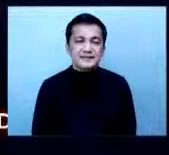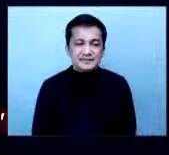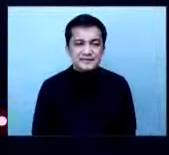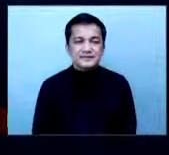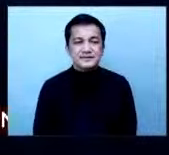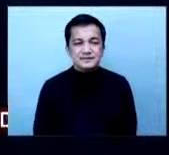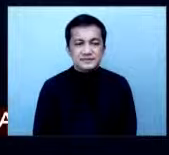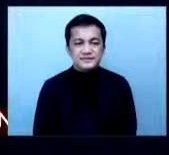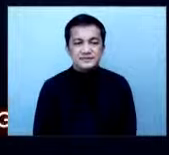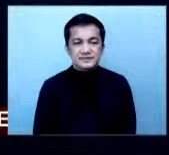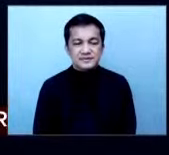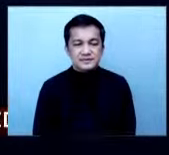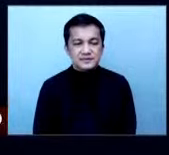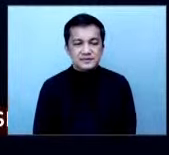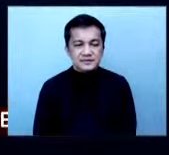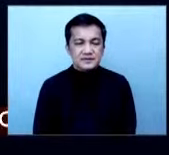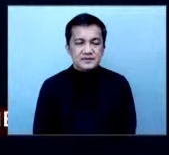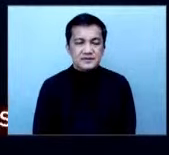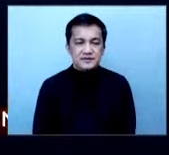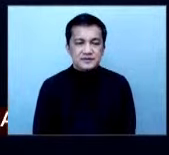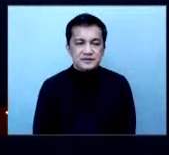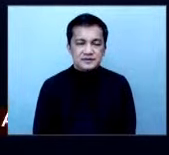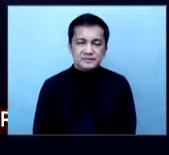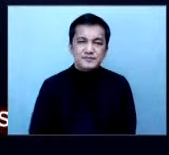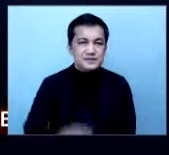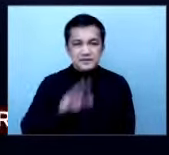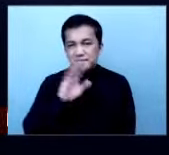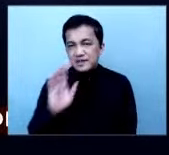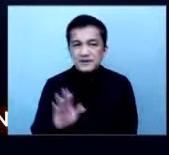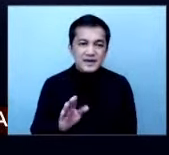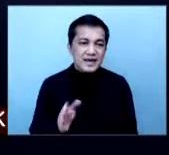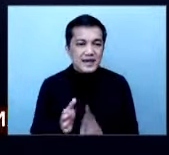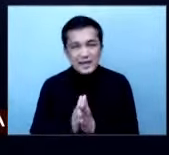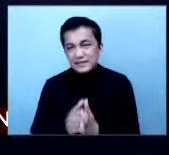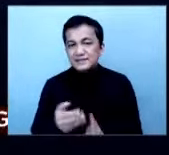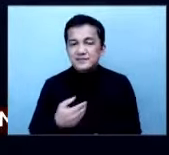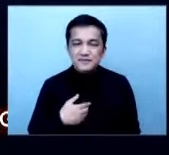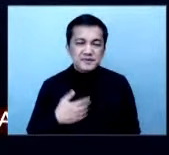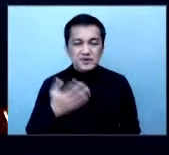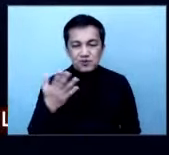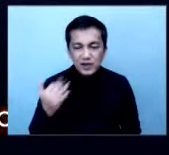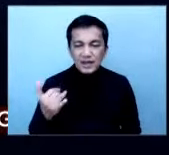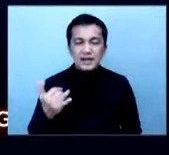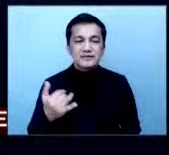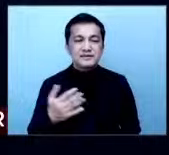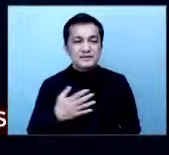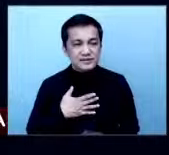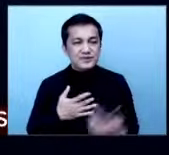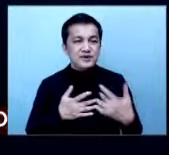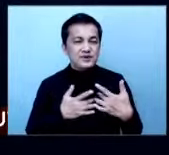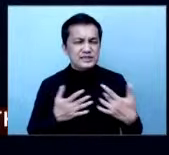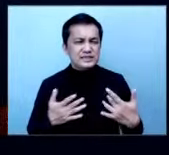passion would never ask me my heart